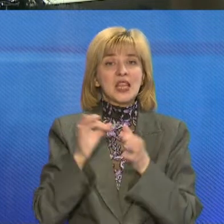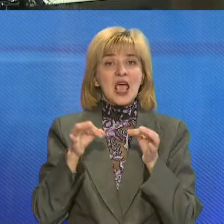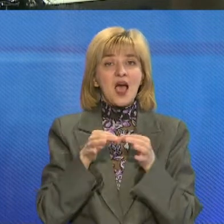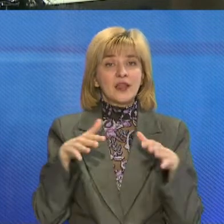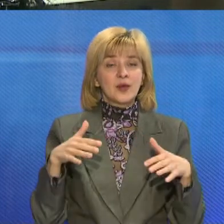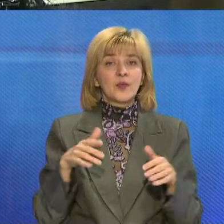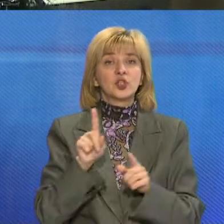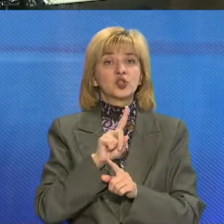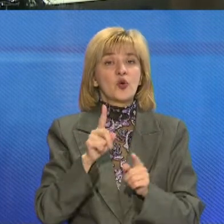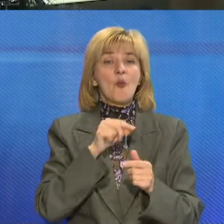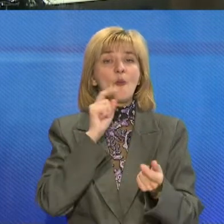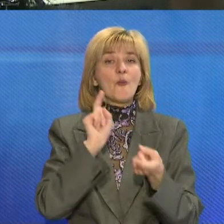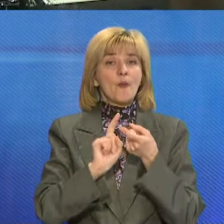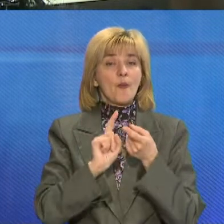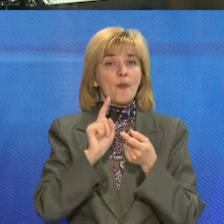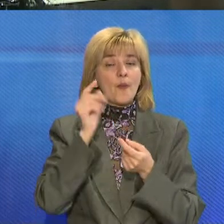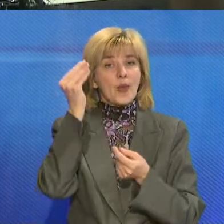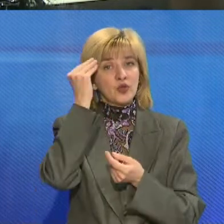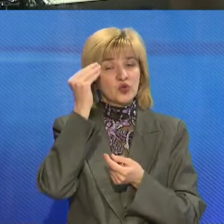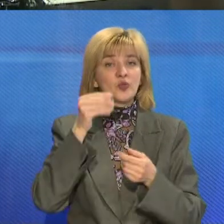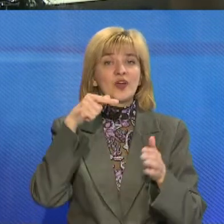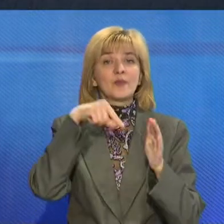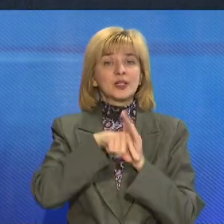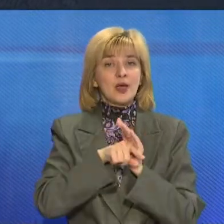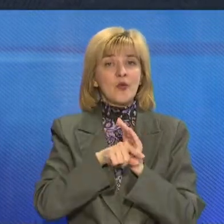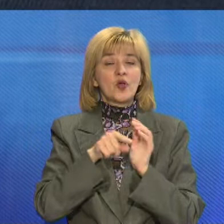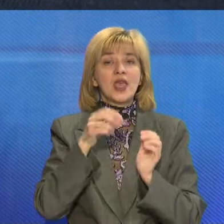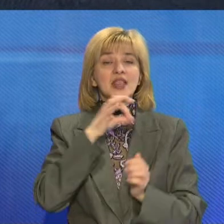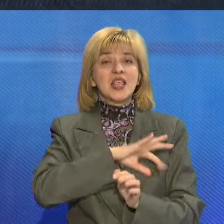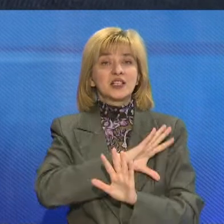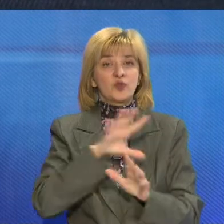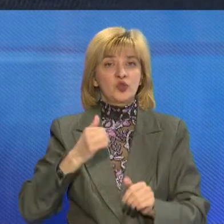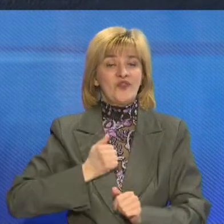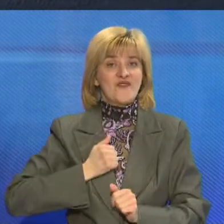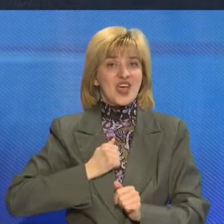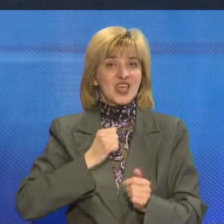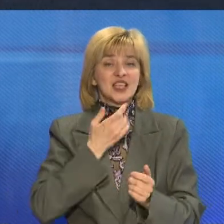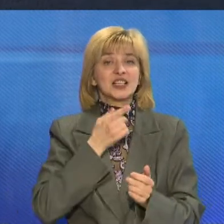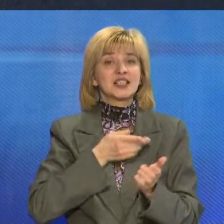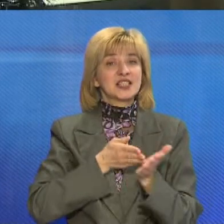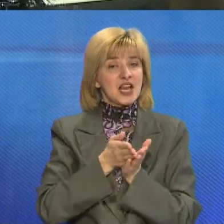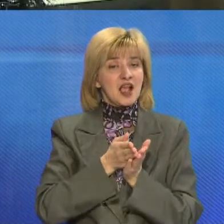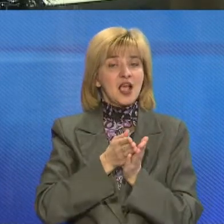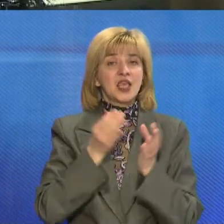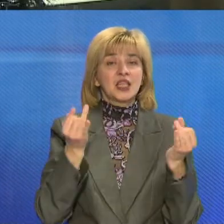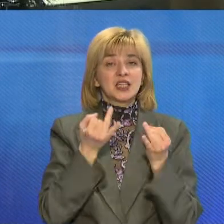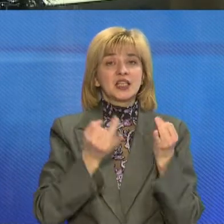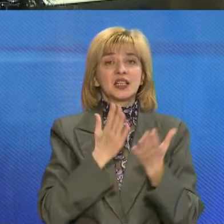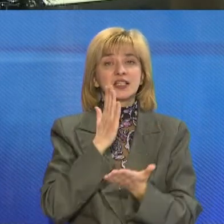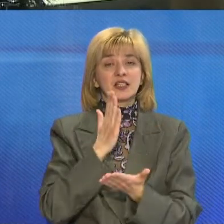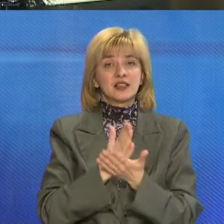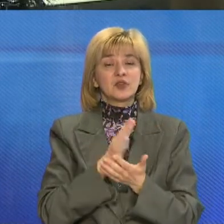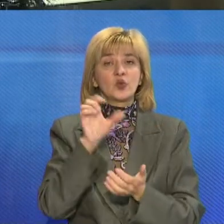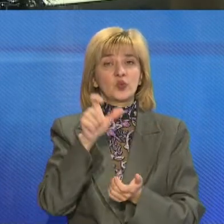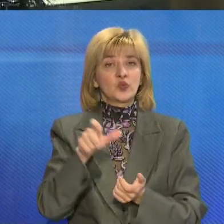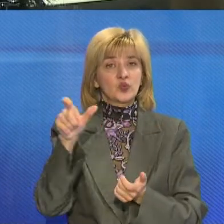что подразумевает под собой неиспользование ее в военных целях. Неподдельный интерес вызывает у людей тот факт, когда